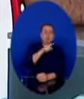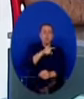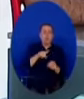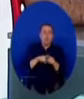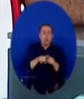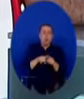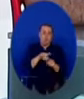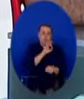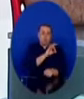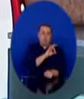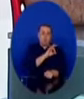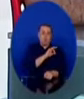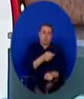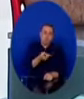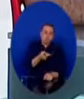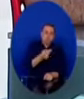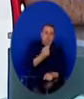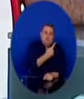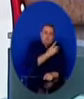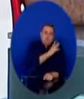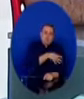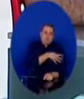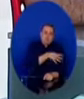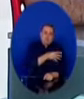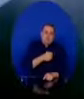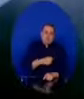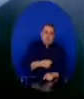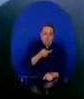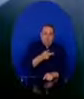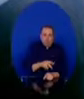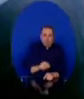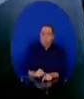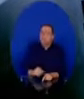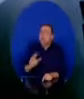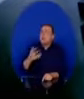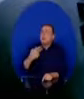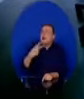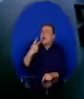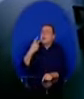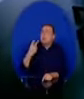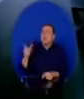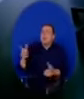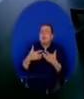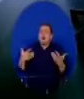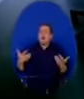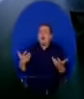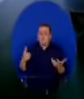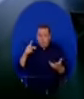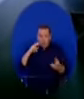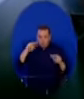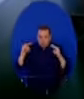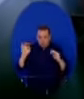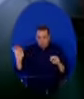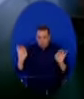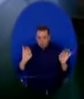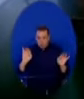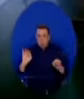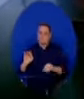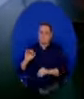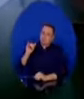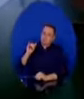פלסטיני. מה נראה בתמונות? מה נראה? את נקודת המבט של הדור שלכם? כן, את נקודת המבט של